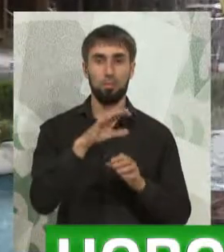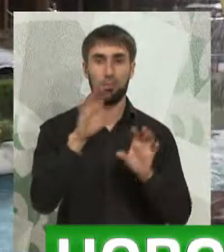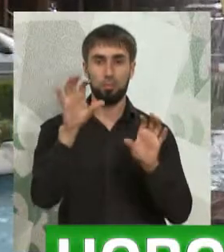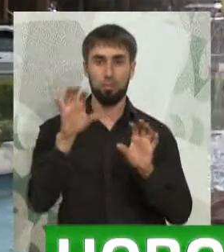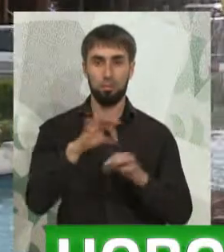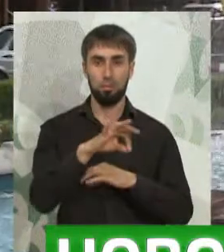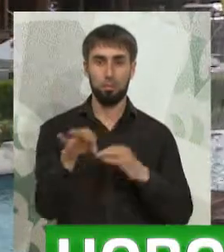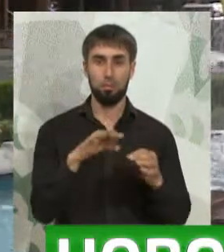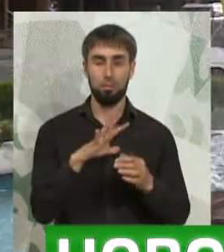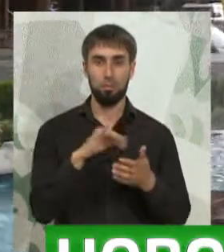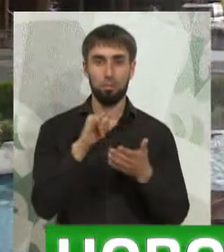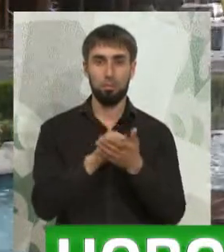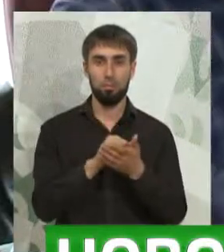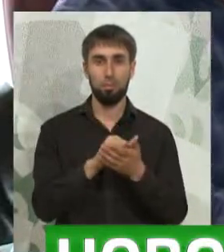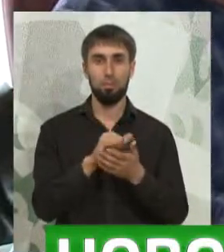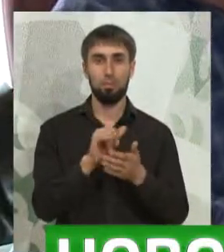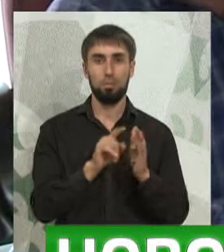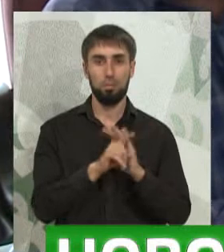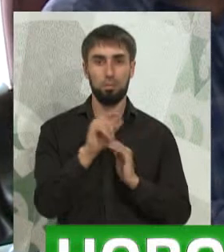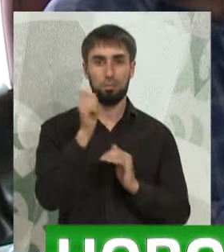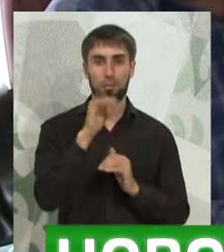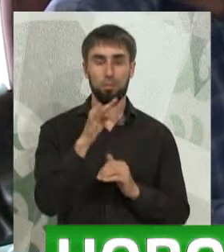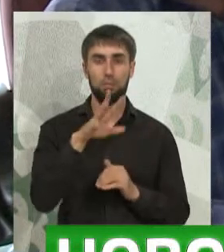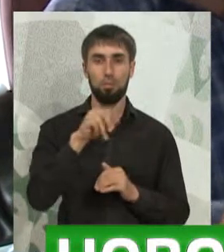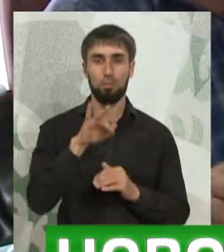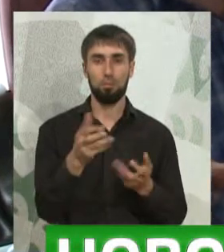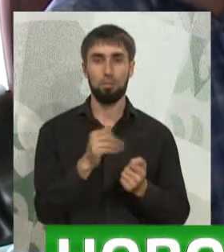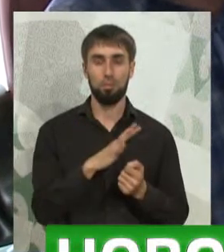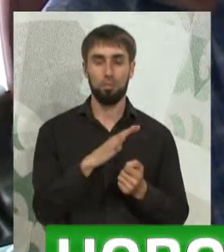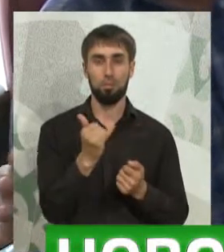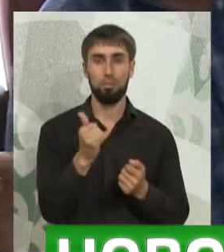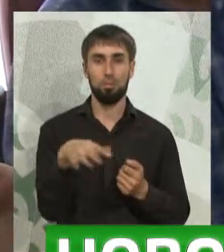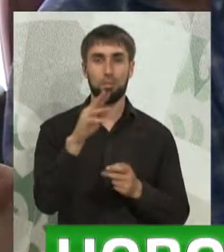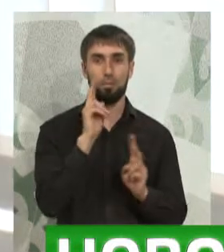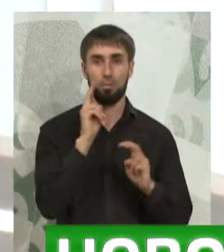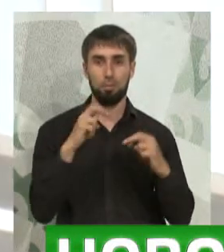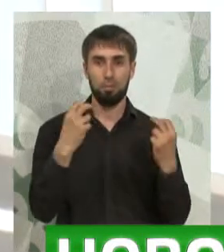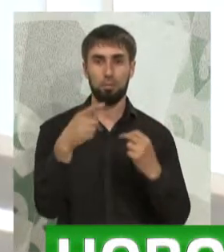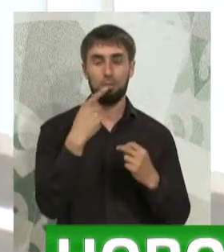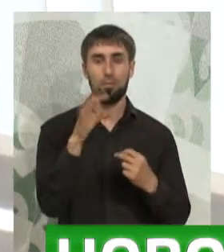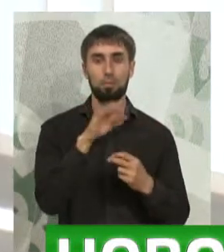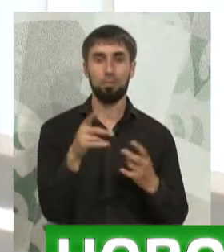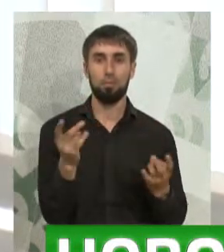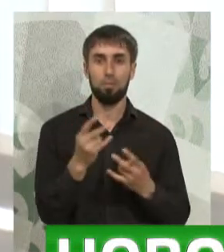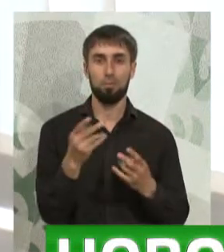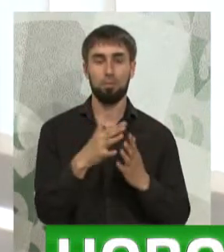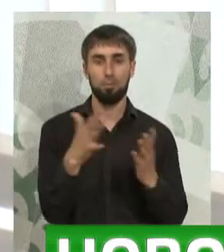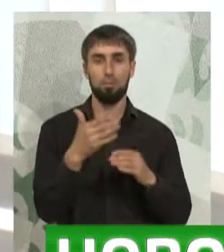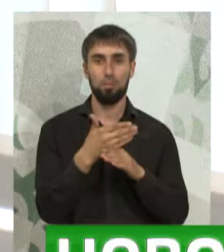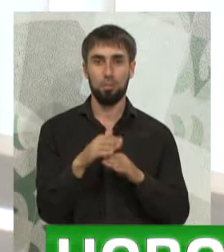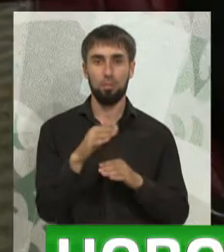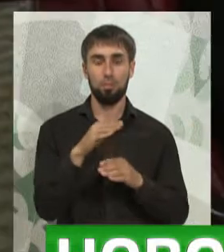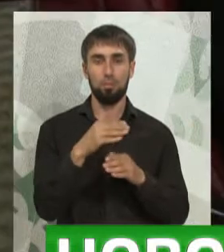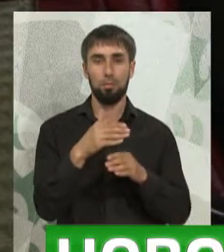марте. 206 поправок коснулись различных сфер. Сегодня собравшиеся отмечают их значимость. Многие выделяют для себя